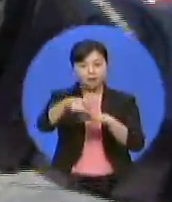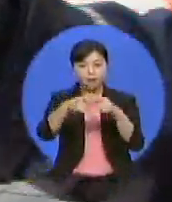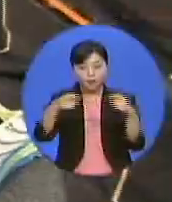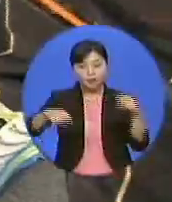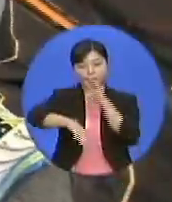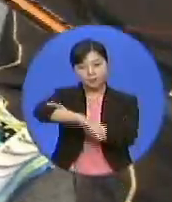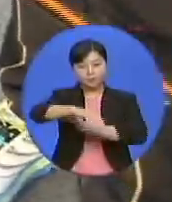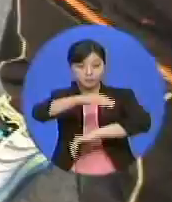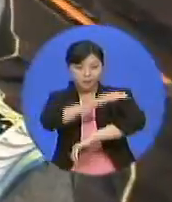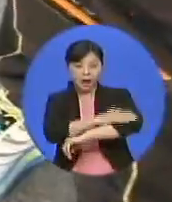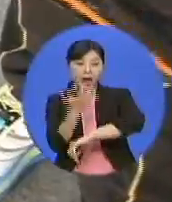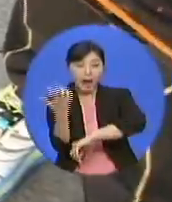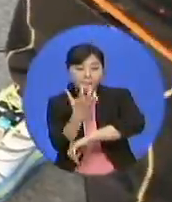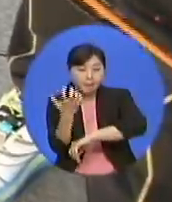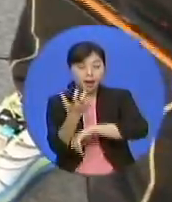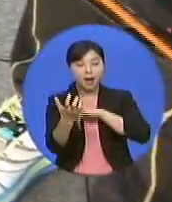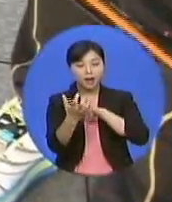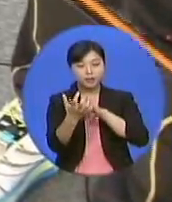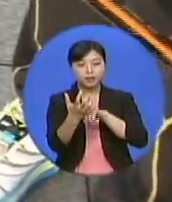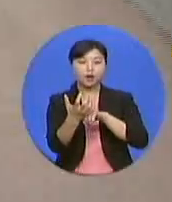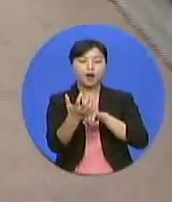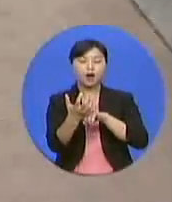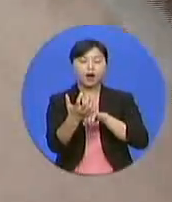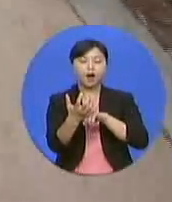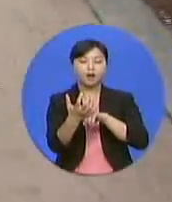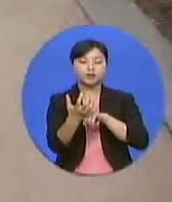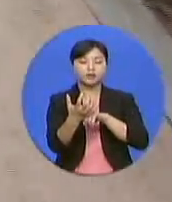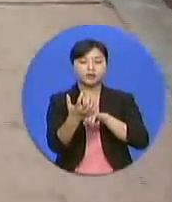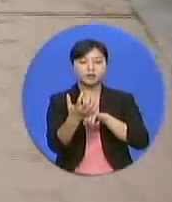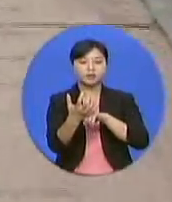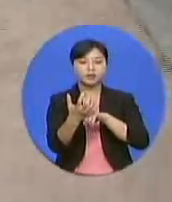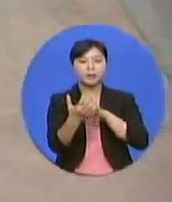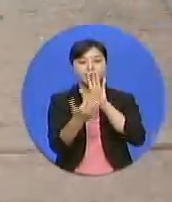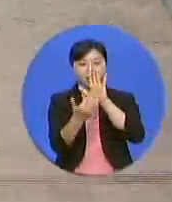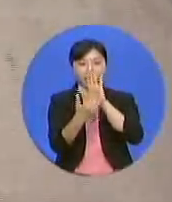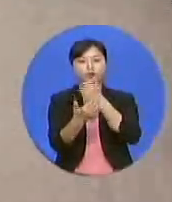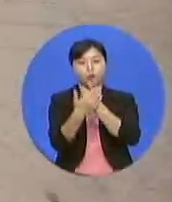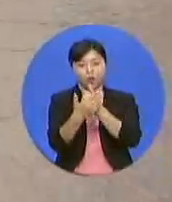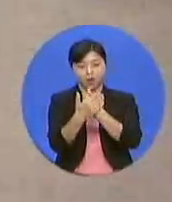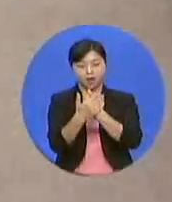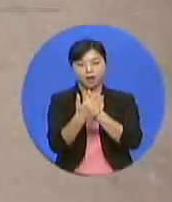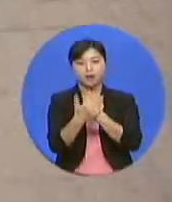팔의 엘보를 예방할 수 있는 게 만들어져 있고요.